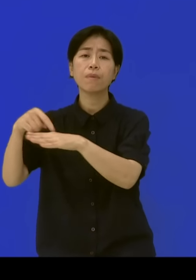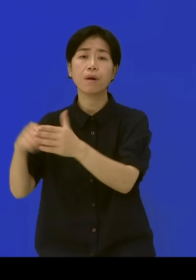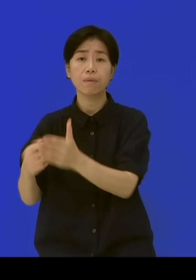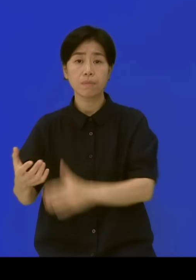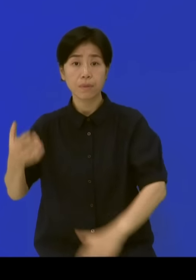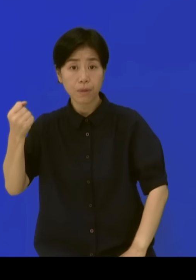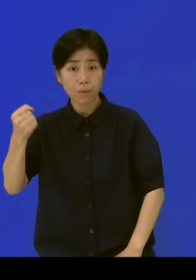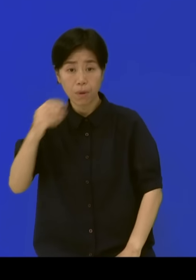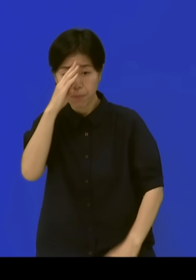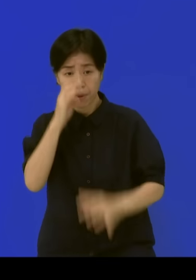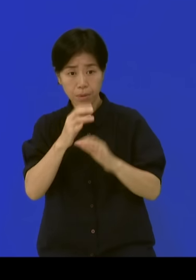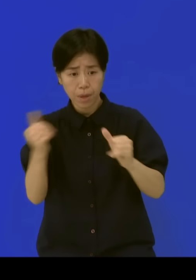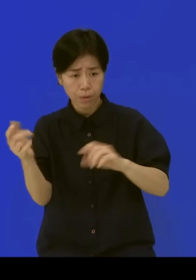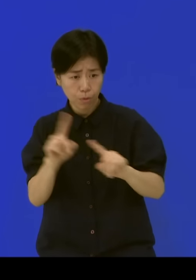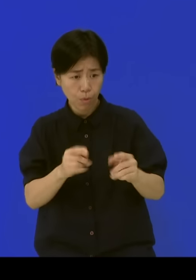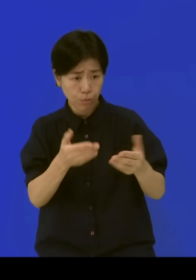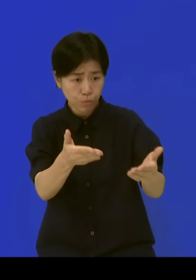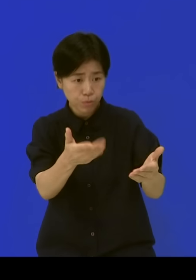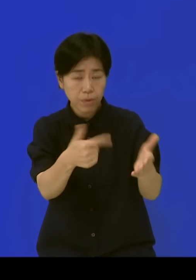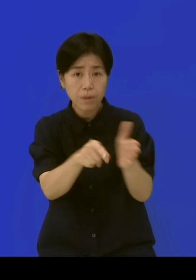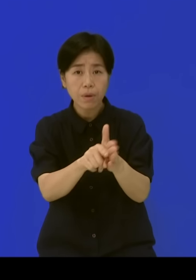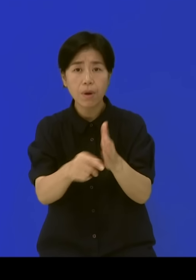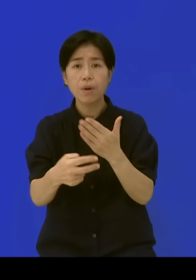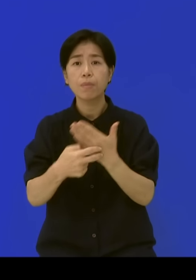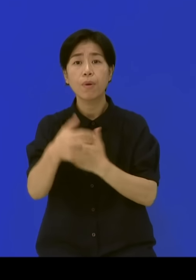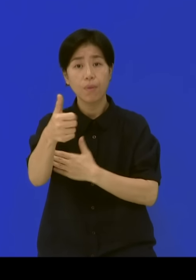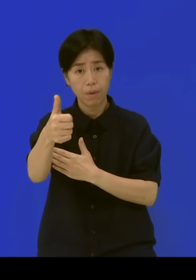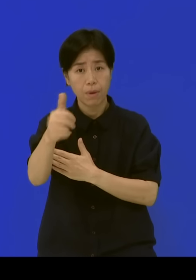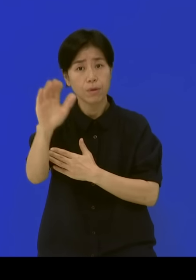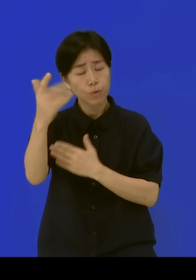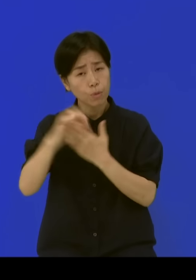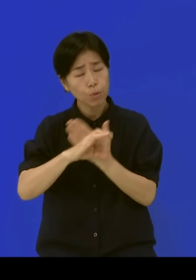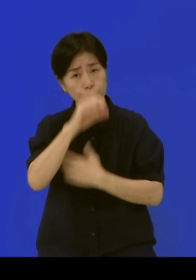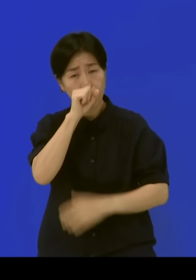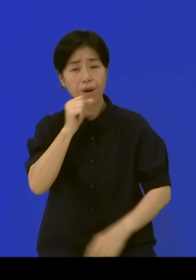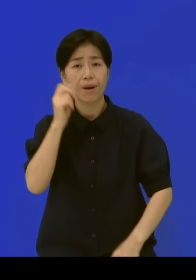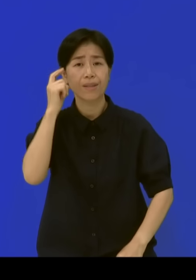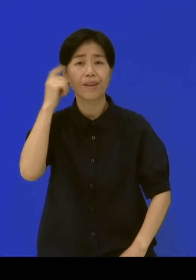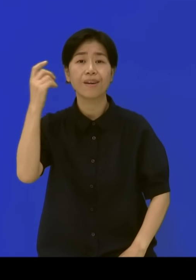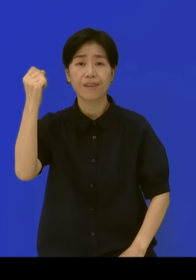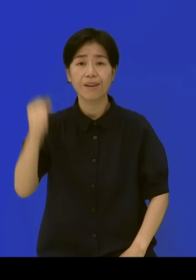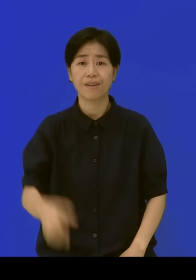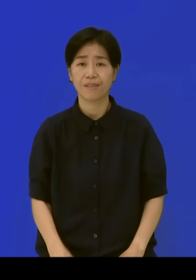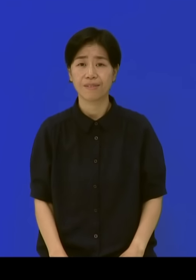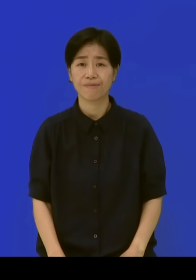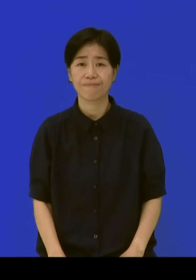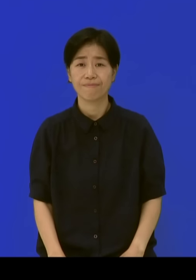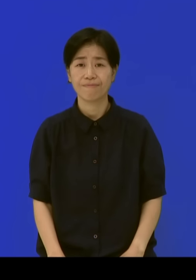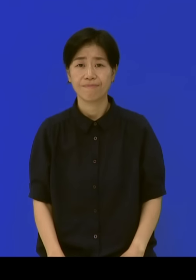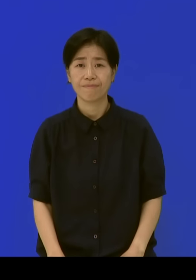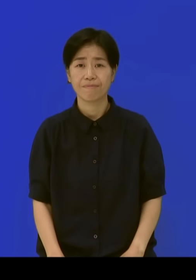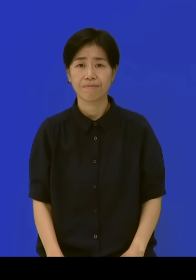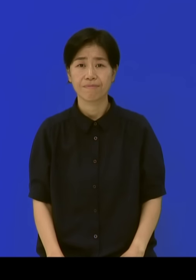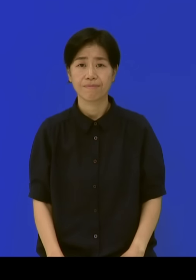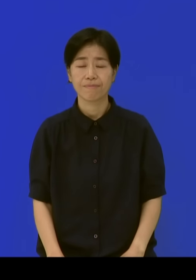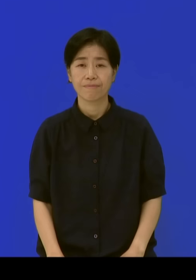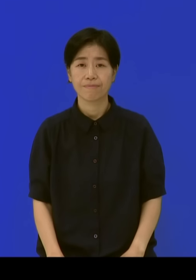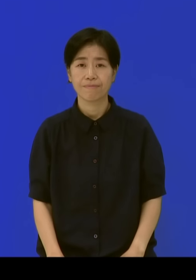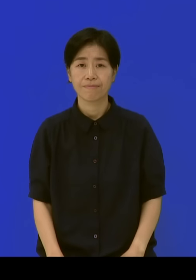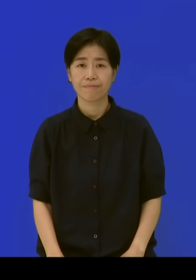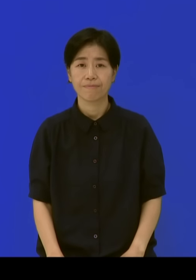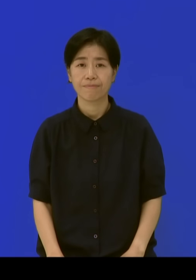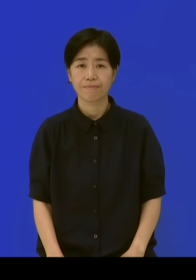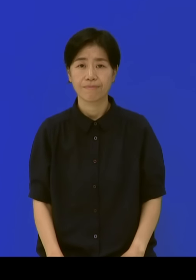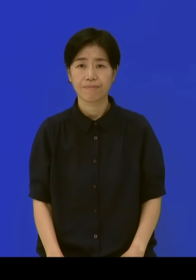자를 고치겠다는 마음을 가지고, 그런 동기를 가지고 의대를 제망했으면 좋지 않을까 하는 생각을 오늘 교수님 얘기를 통해서 듣게 된 것